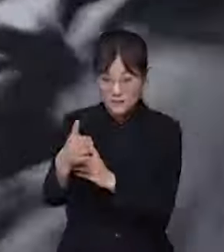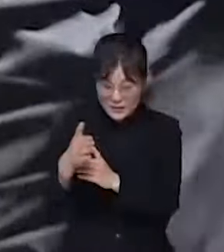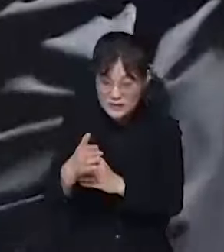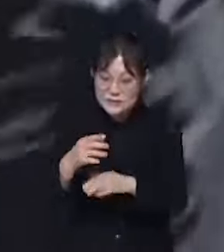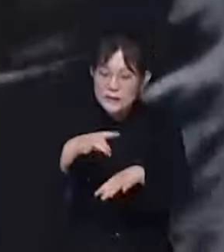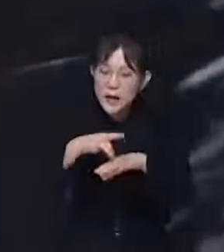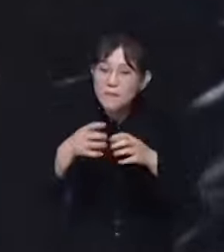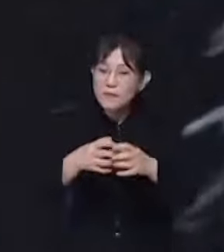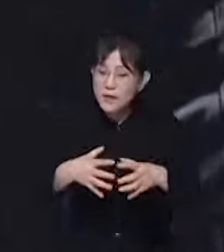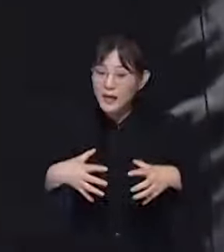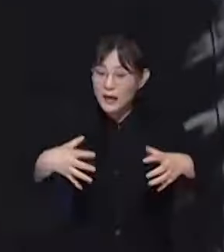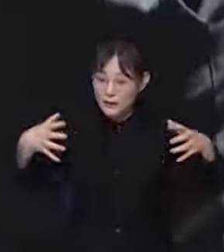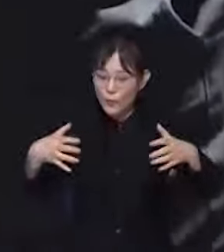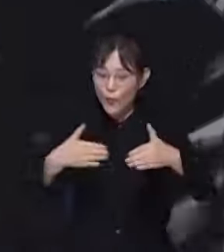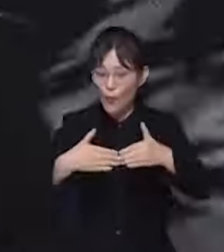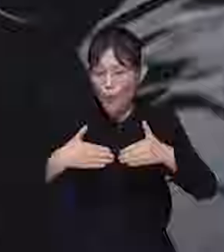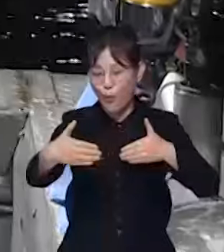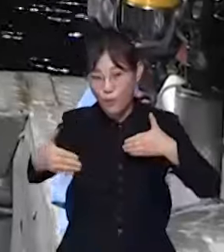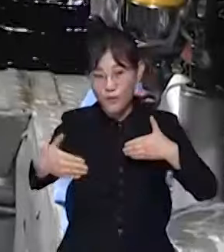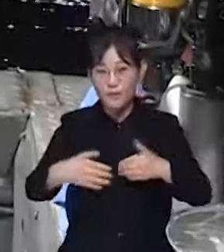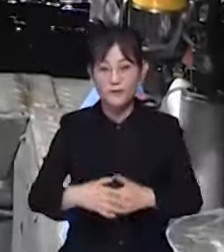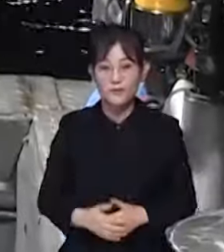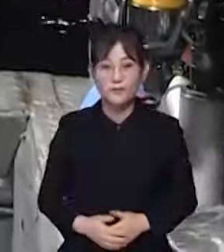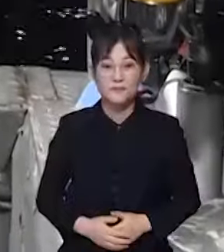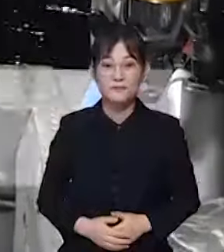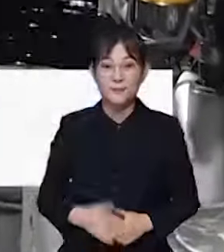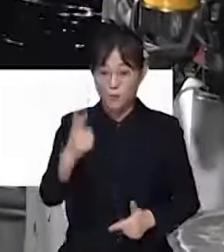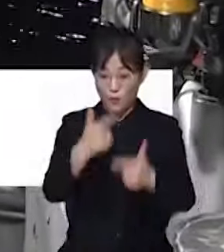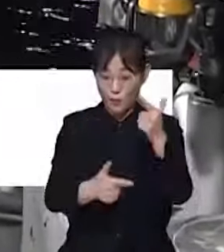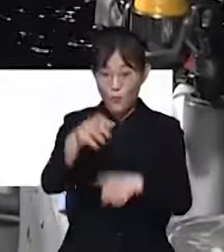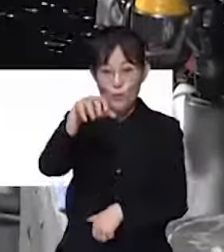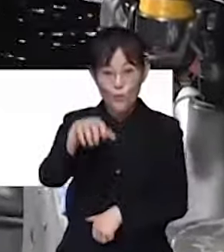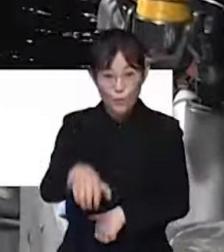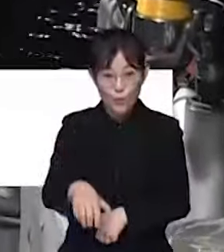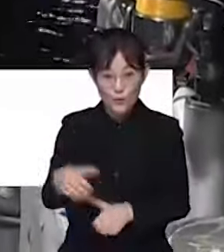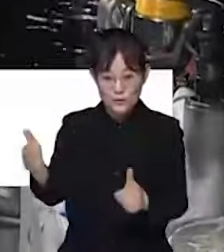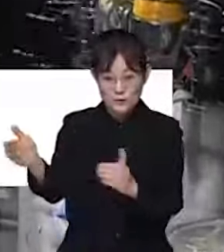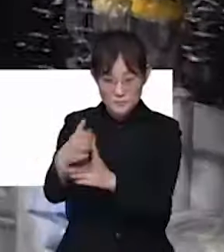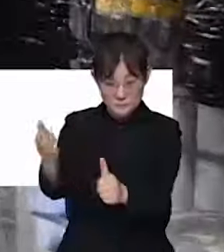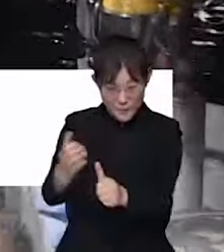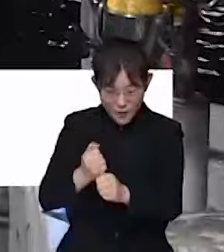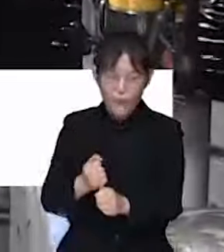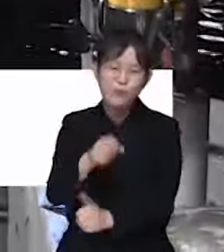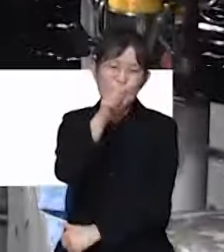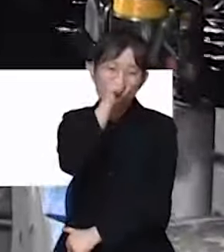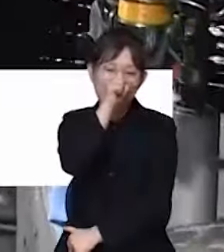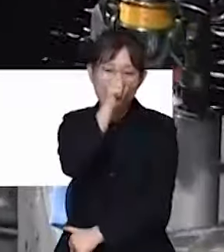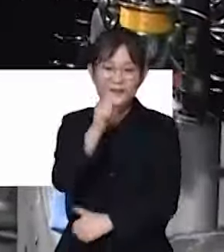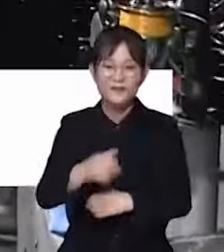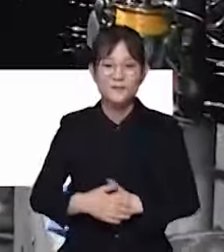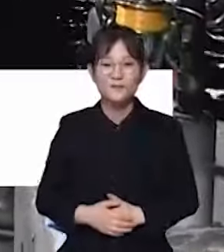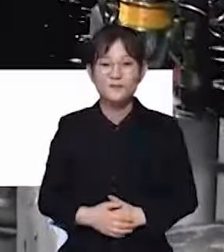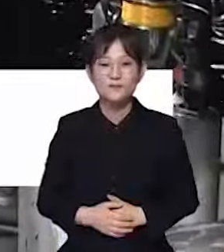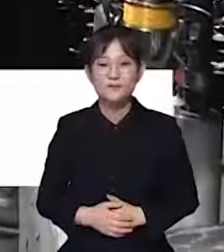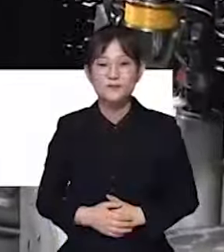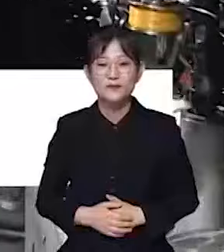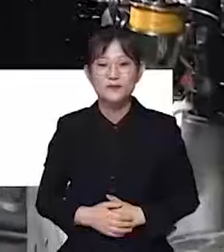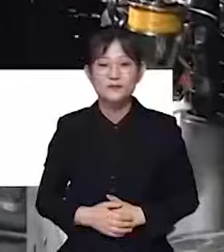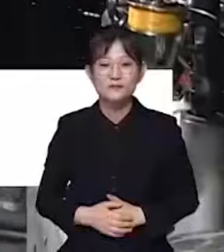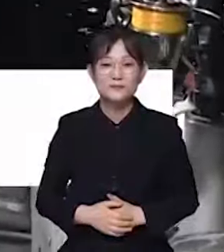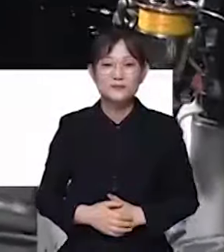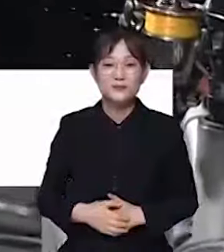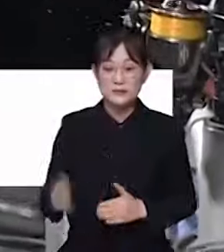살이 붙으며 크기도 커집니다. 목포에 한 번씩 갈치 낚시 오면 아주 좋습니다. 저 고기가 땡겨주는